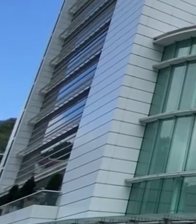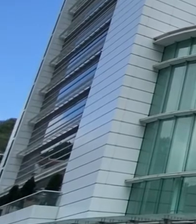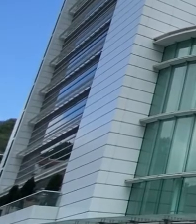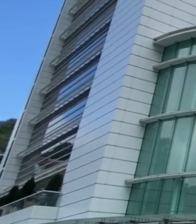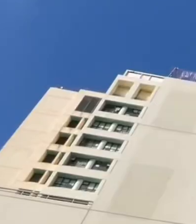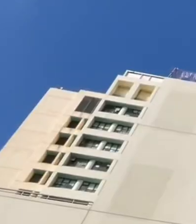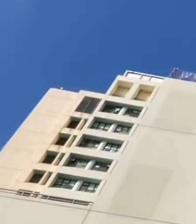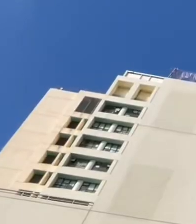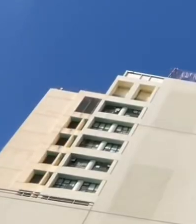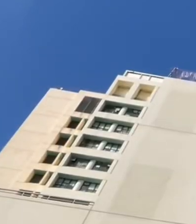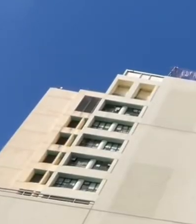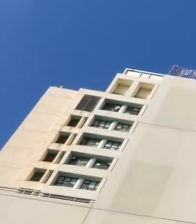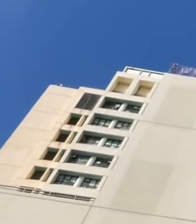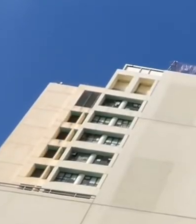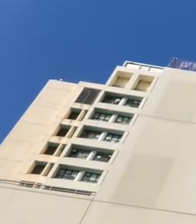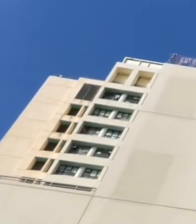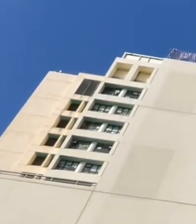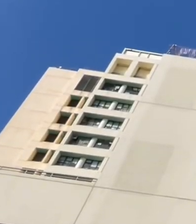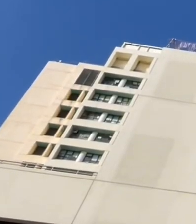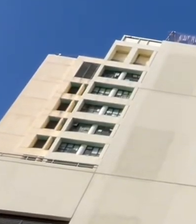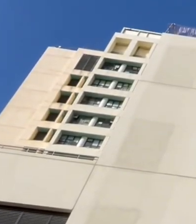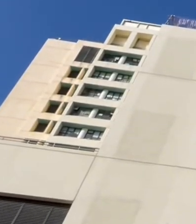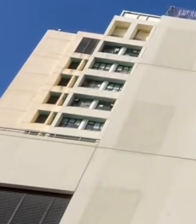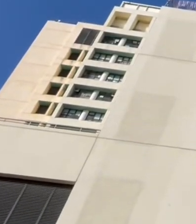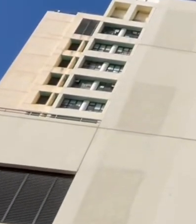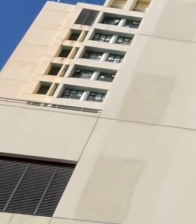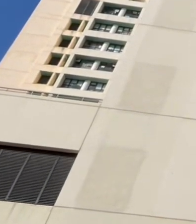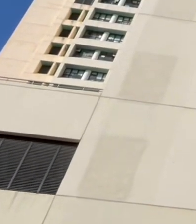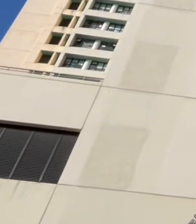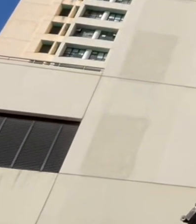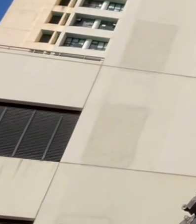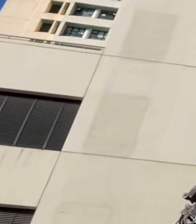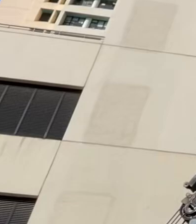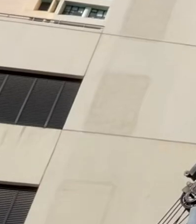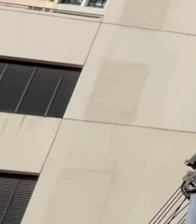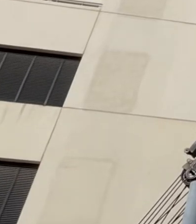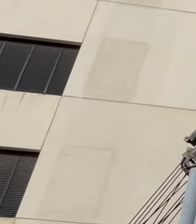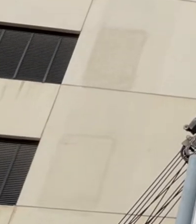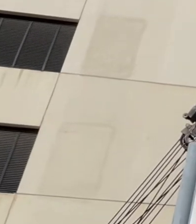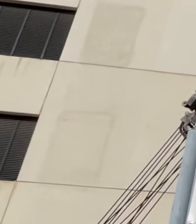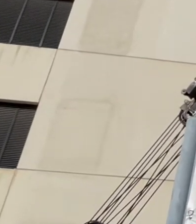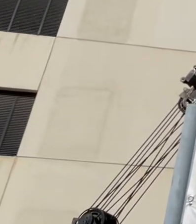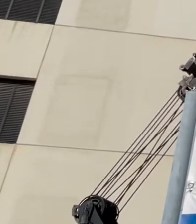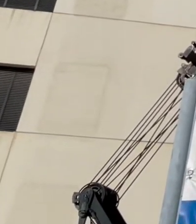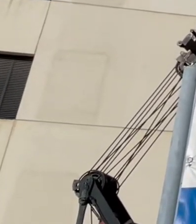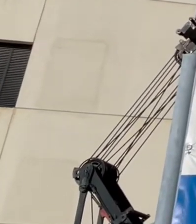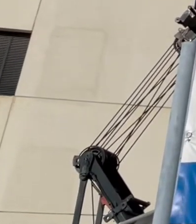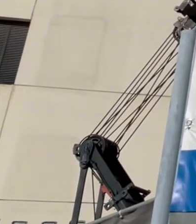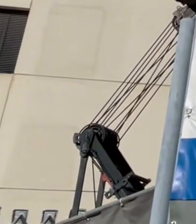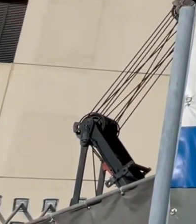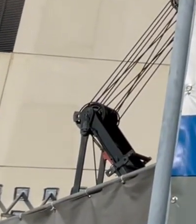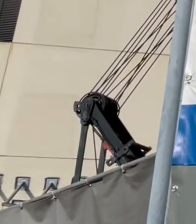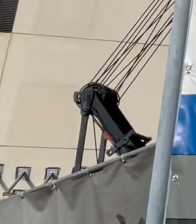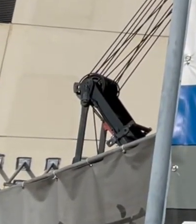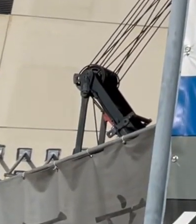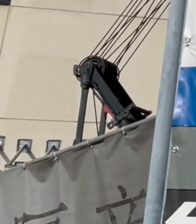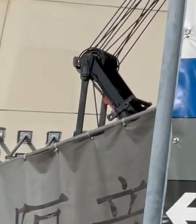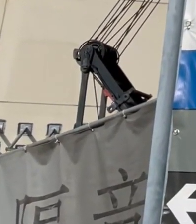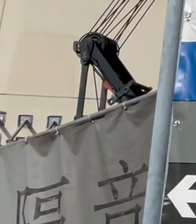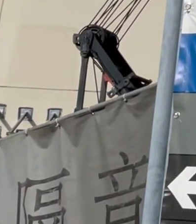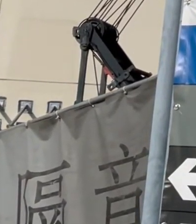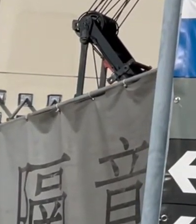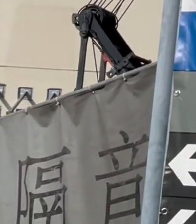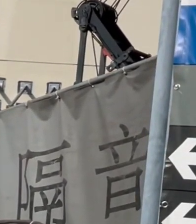造成国际医疗创新枢纽、亚洲先进医疗中心、医疗人才汇聚地